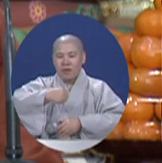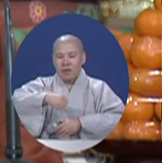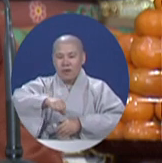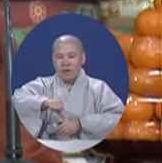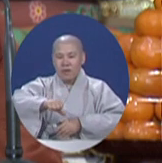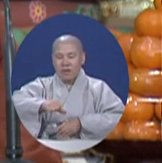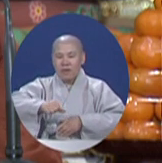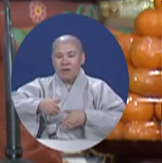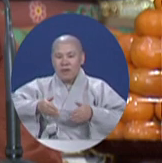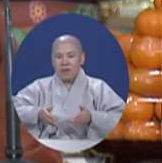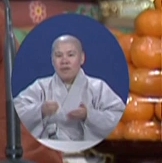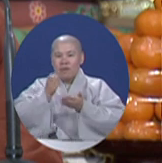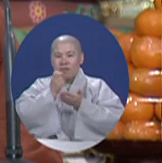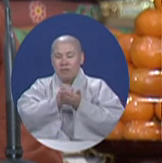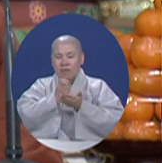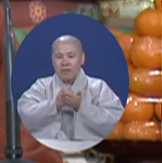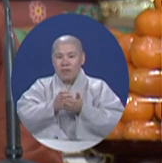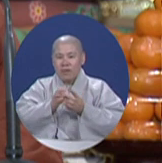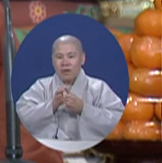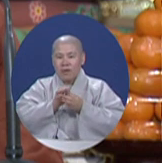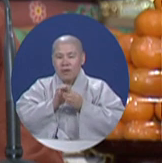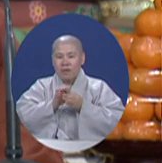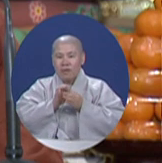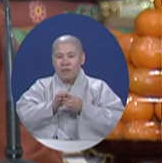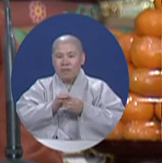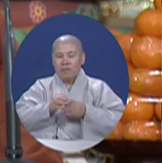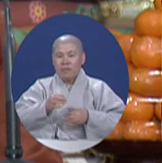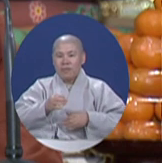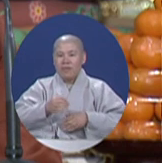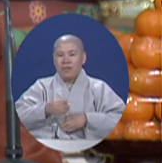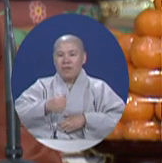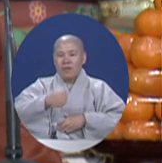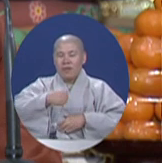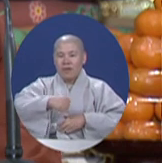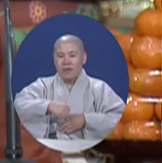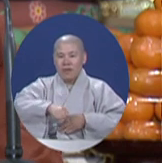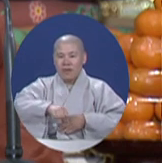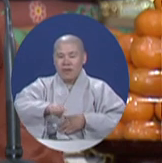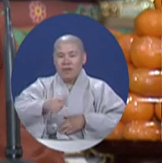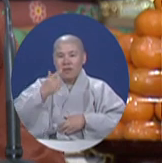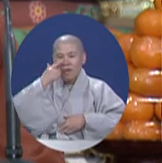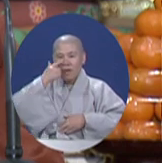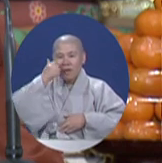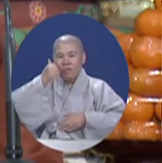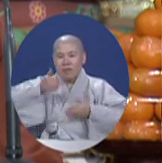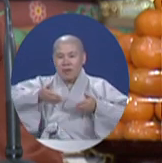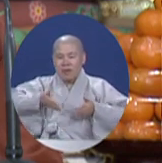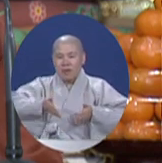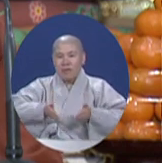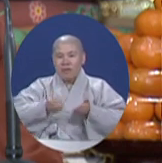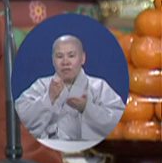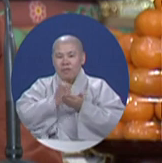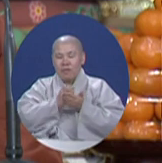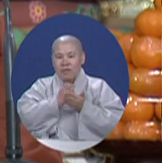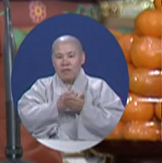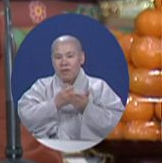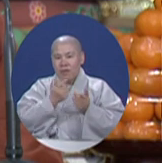도리인 동시에 아들이 아버지 낳는 도리다. 이래 설명을 했거든.